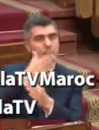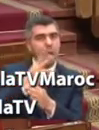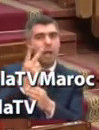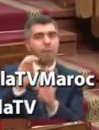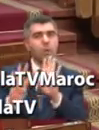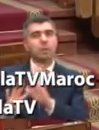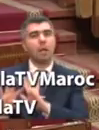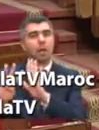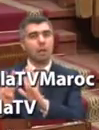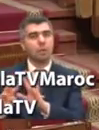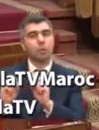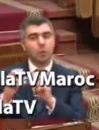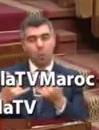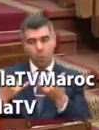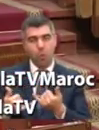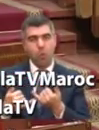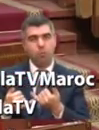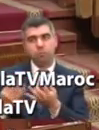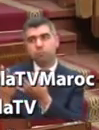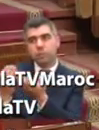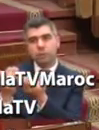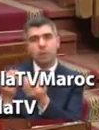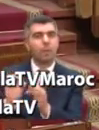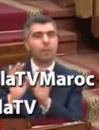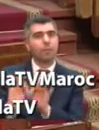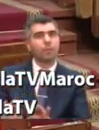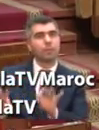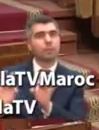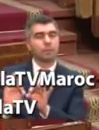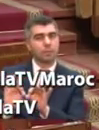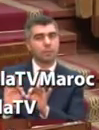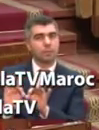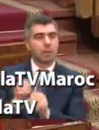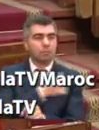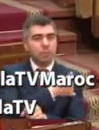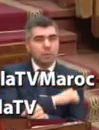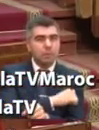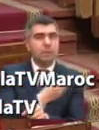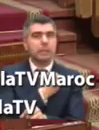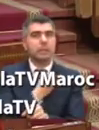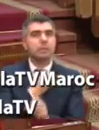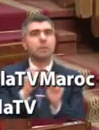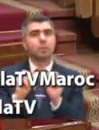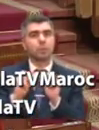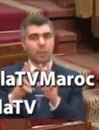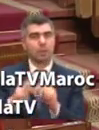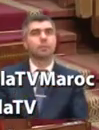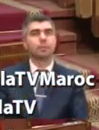زلنا ننتظر لحد اليوم رغم تعيين الممرضين والاطباء،